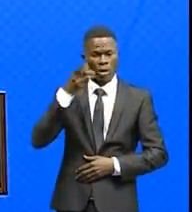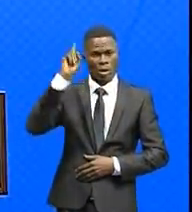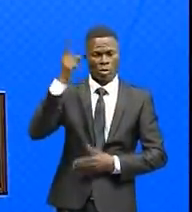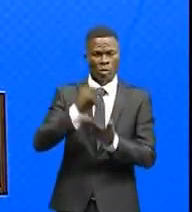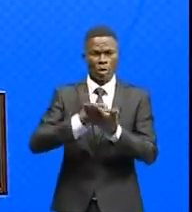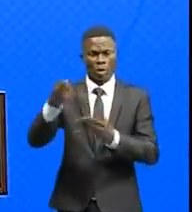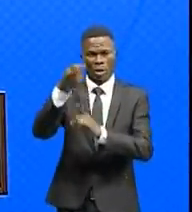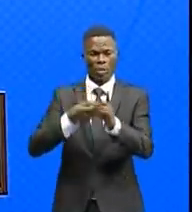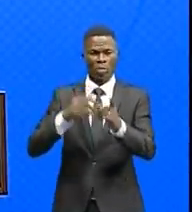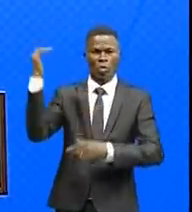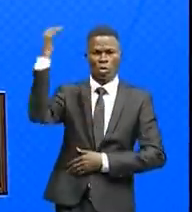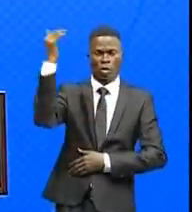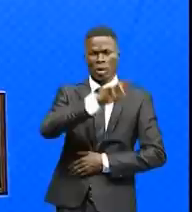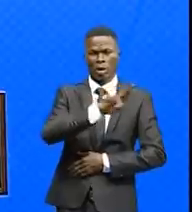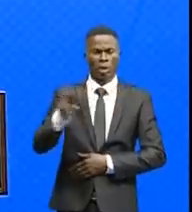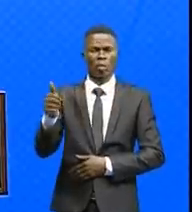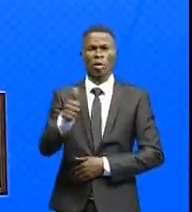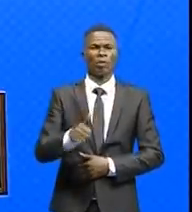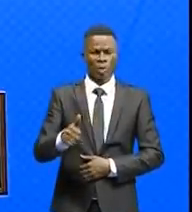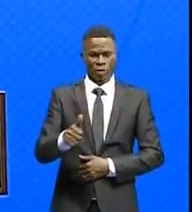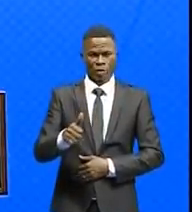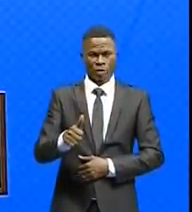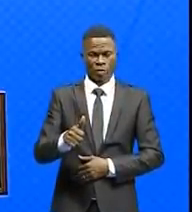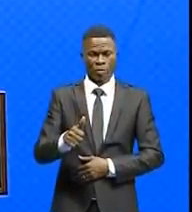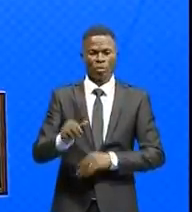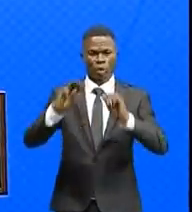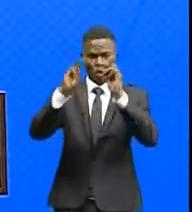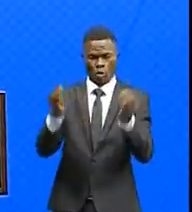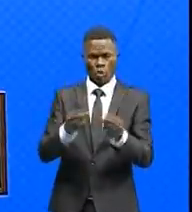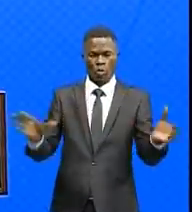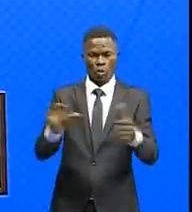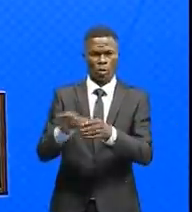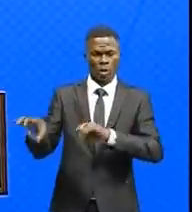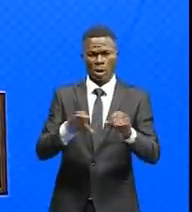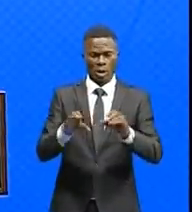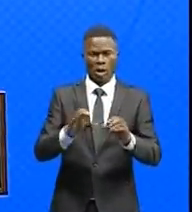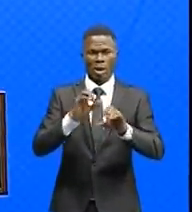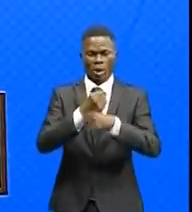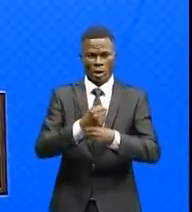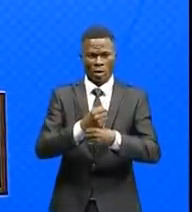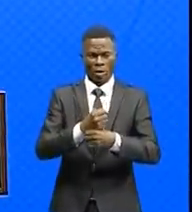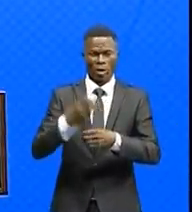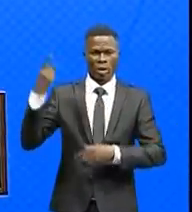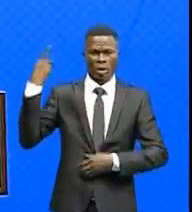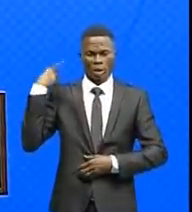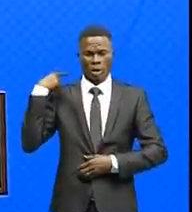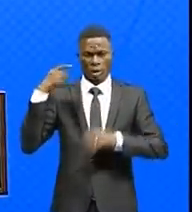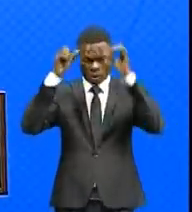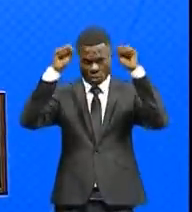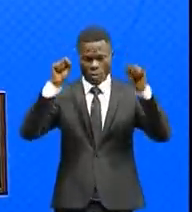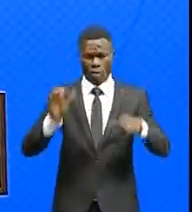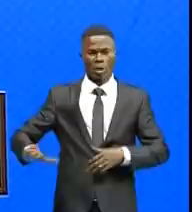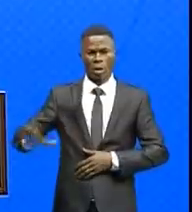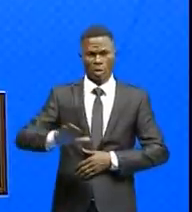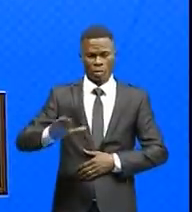semaine du mois de décembre 2021. Cette commission mixte sera composée notamment des délégués de la présidence de la